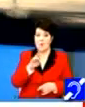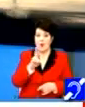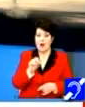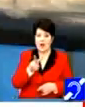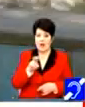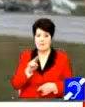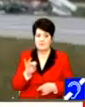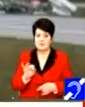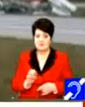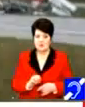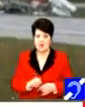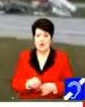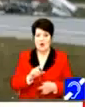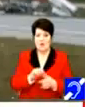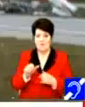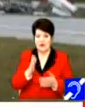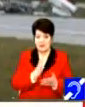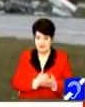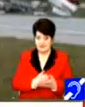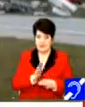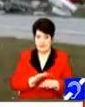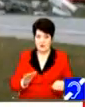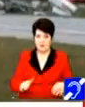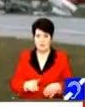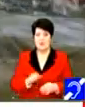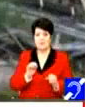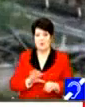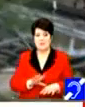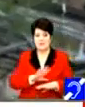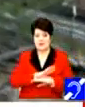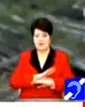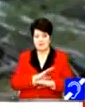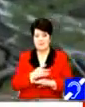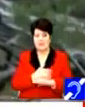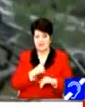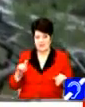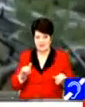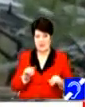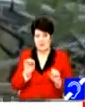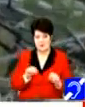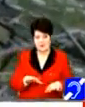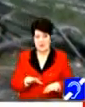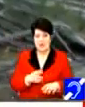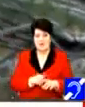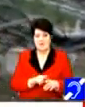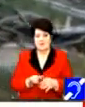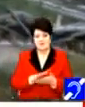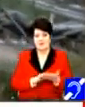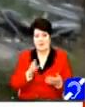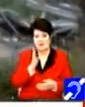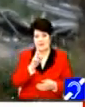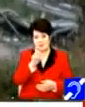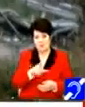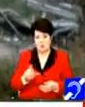parte dintre victime sunt copii. Bilanțul ar putea crește deoarece multe persoane sunt date dispărute. 10 de case au fost distruse, iar 40